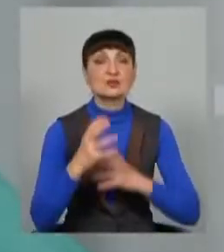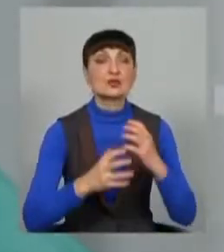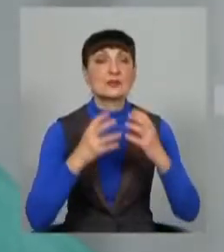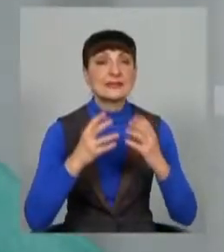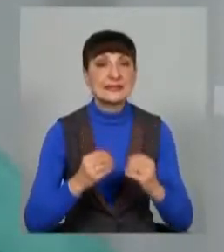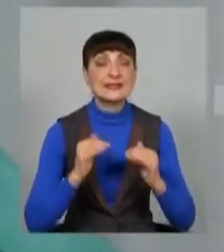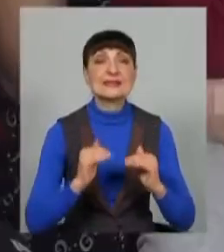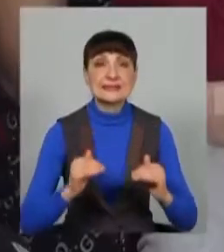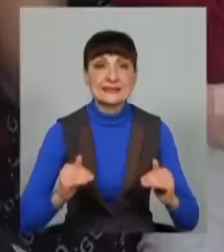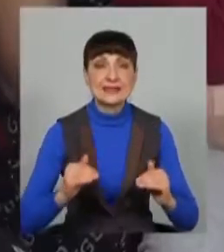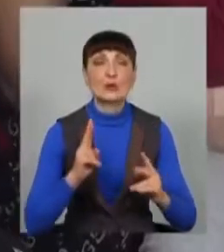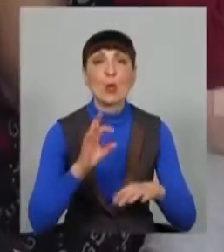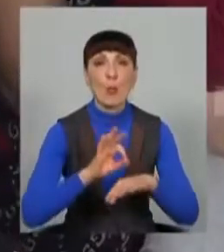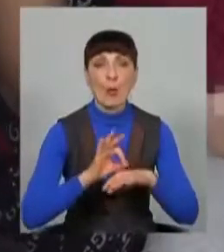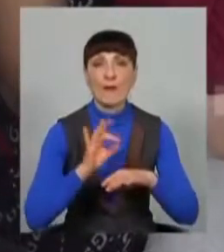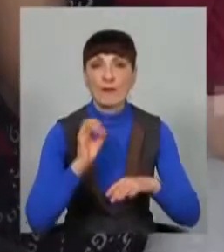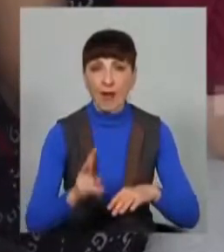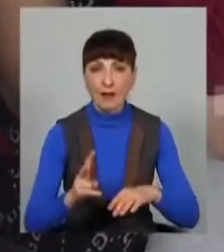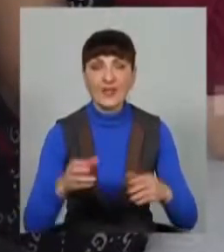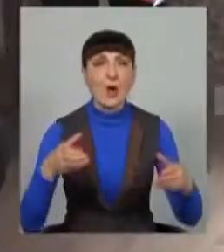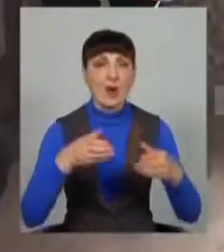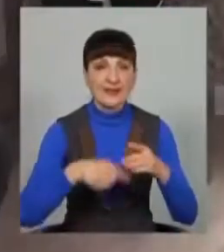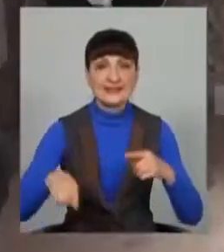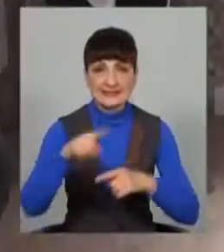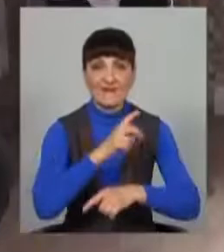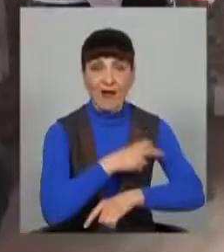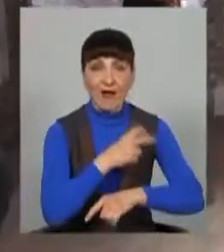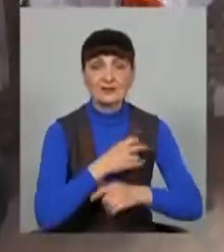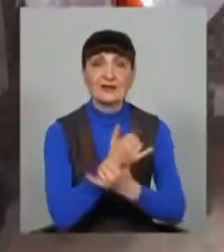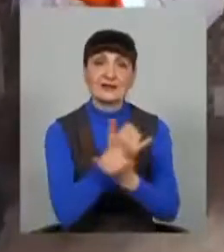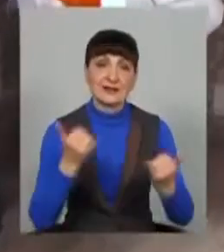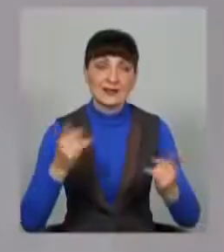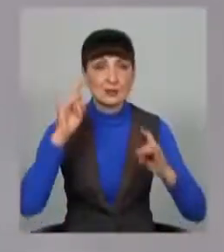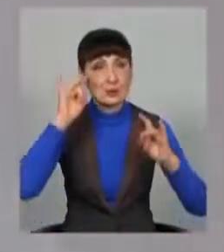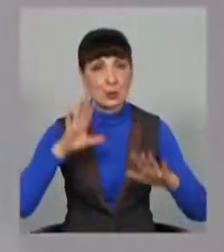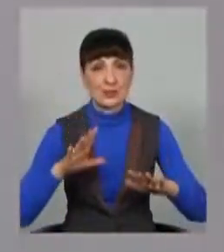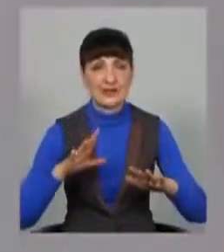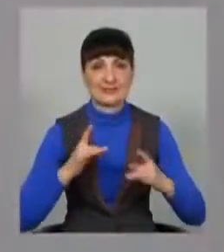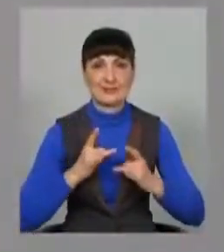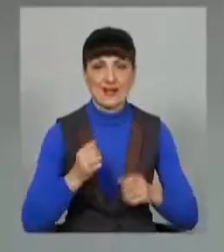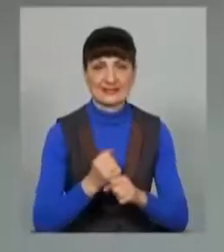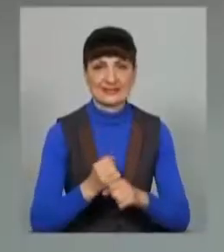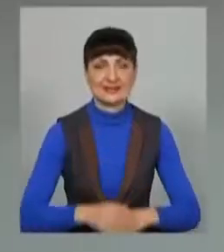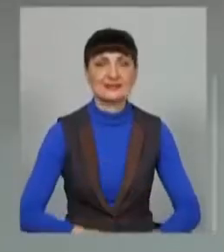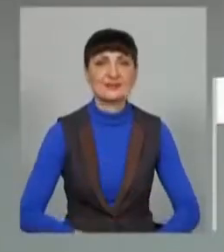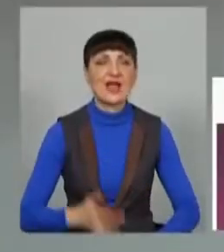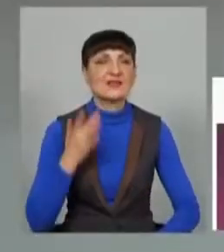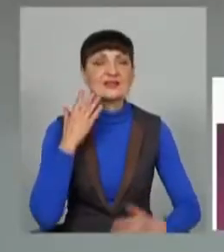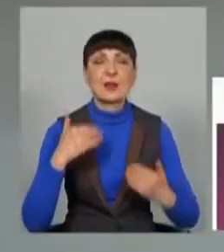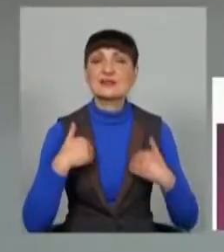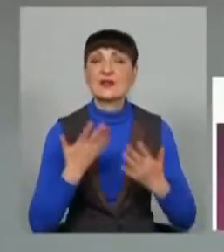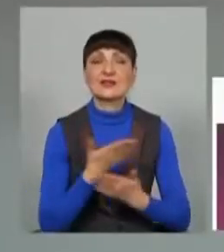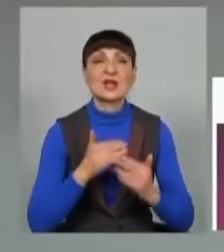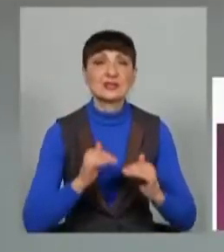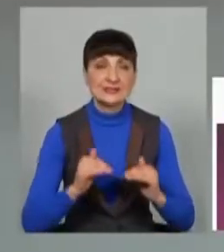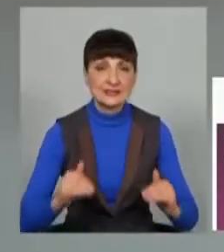Международный день детей с онкологическими заболеваниями, коллектив института решил устроить им сюрприз. Институт всегда поздравляет наших